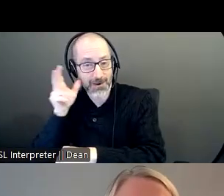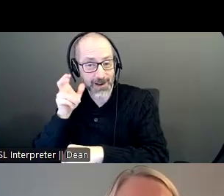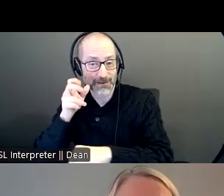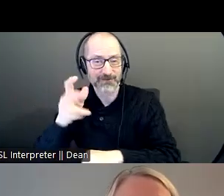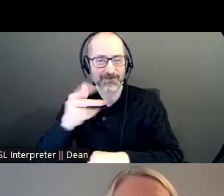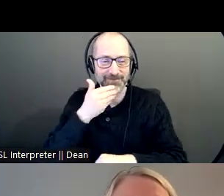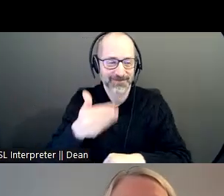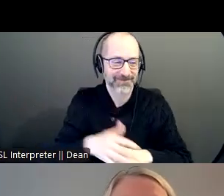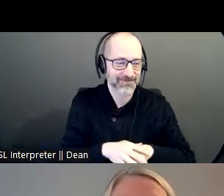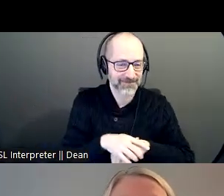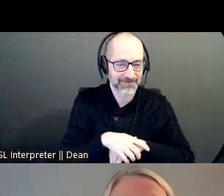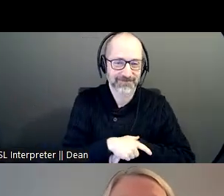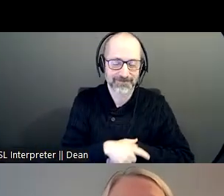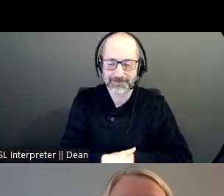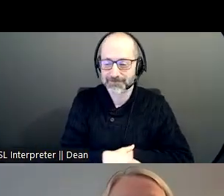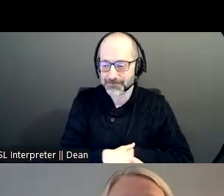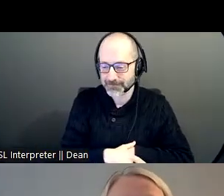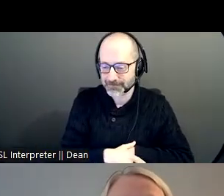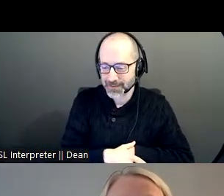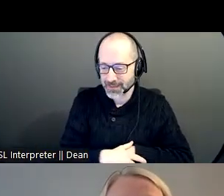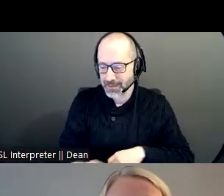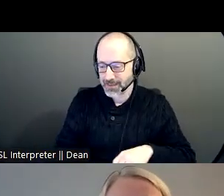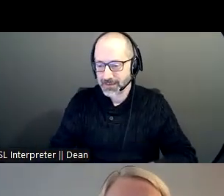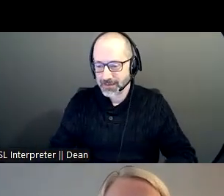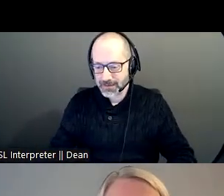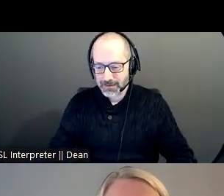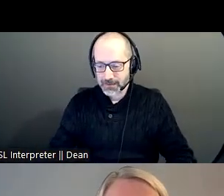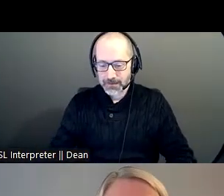le français et en anglais avec l'anglais, l'audio.